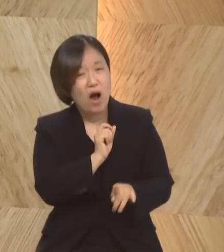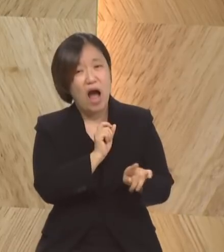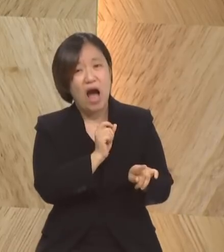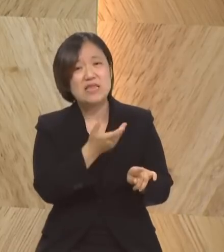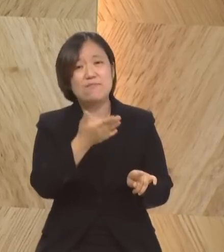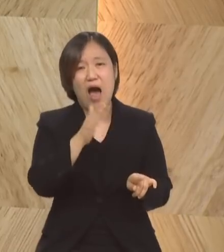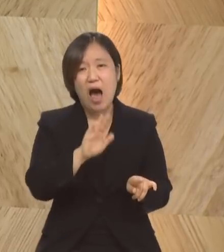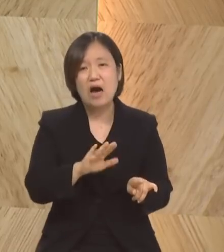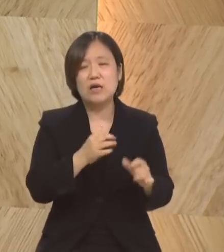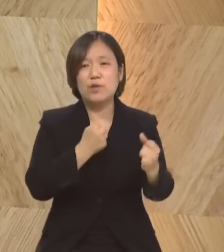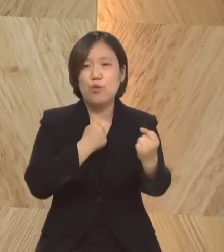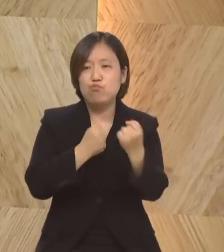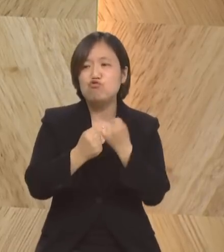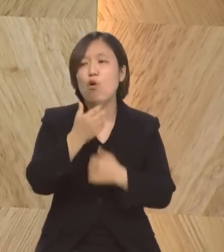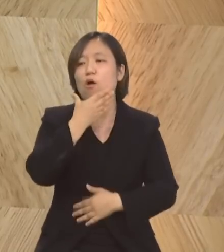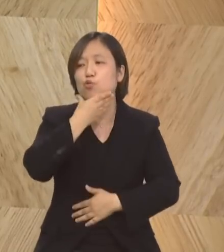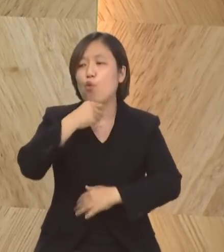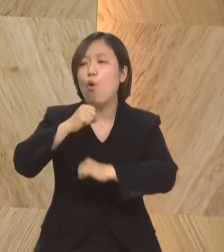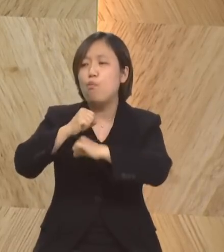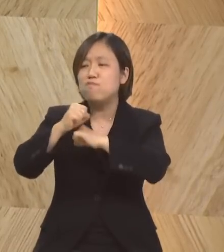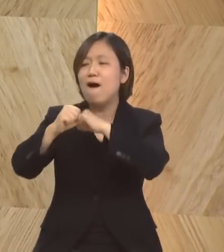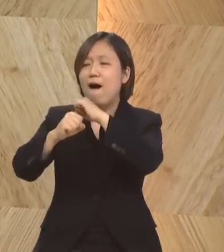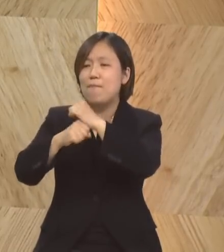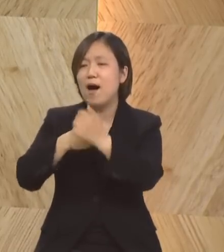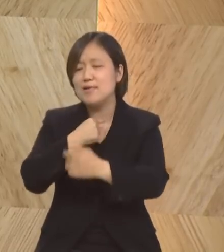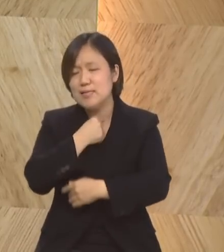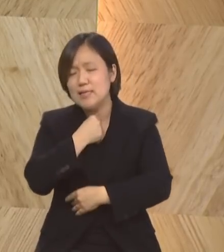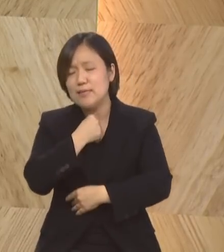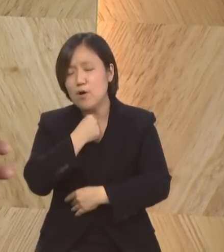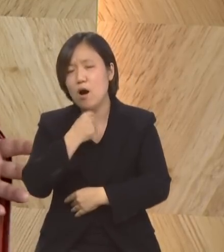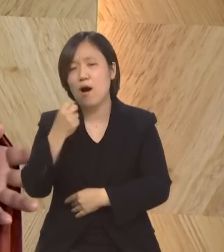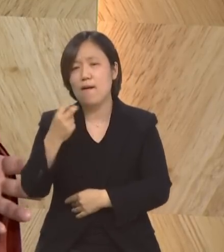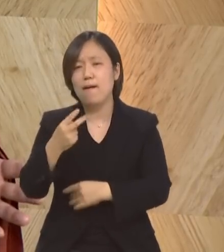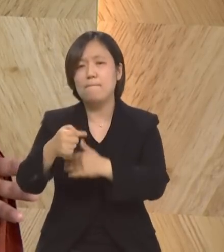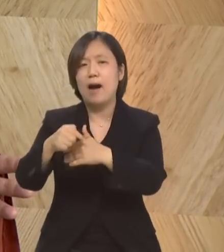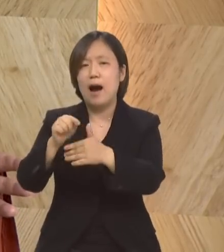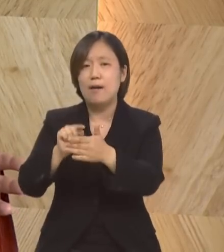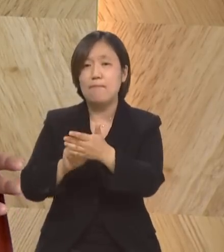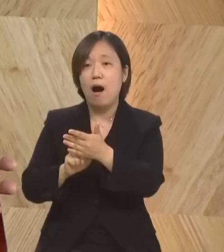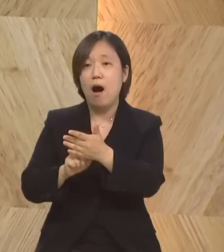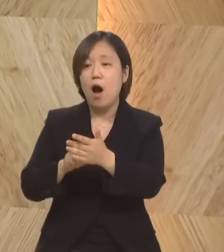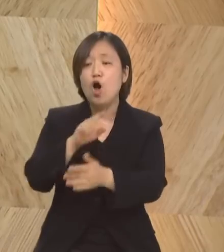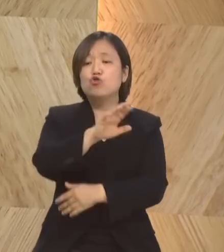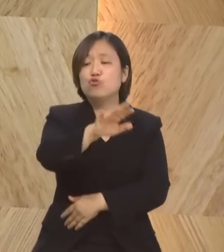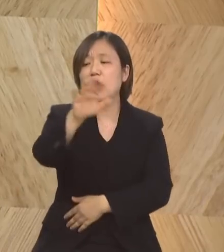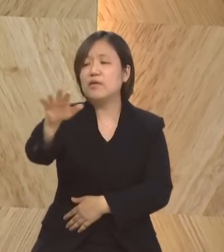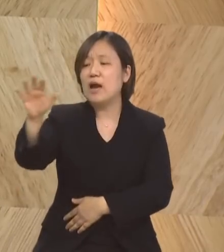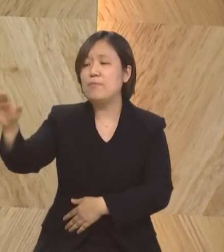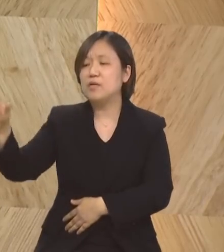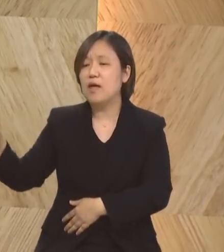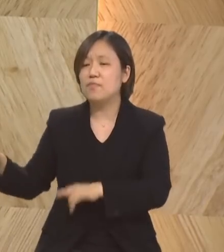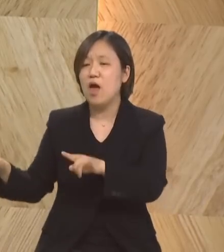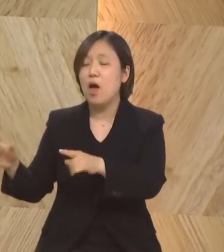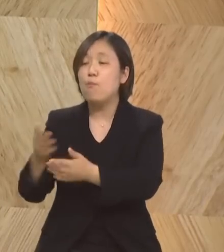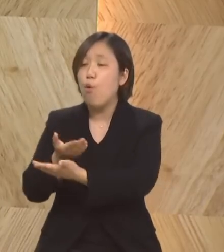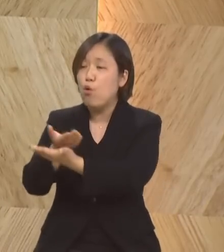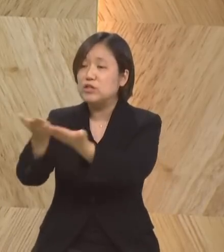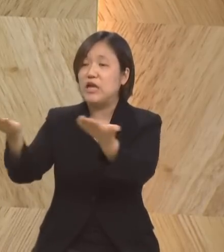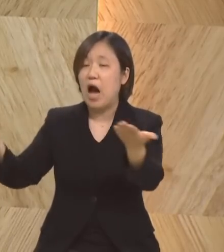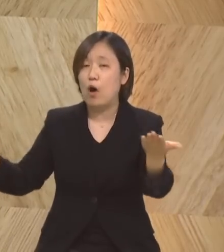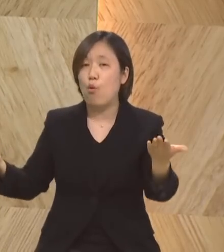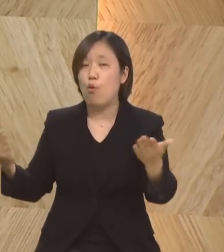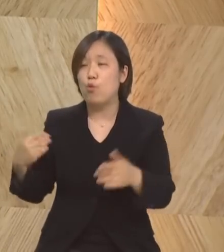복을 짓고자 하는 마음으로 공덕을 닦고자 하는 마음으로 주변에 보시하고 그렇게 시설 같은데 가서